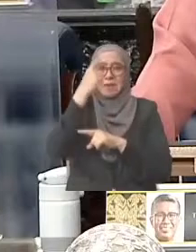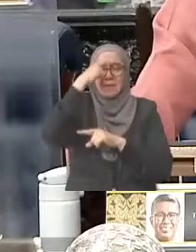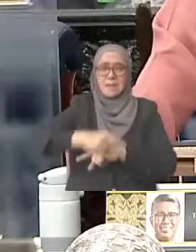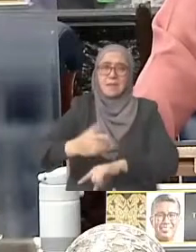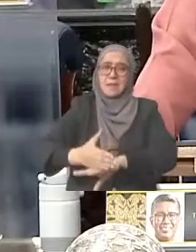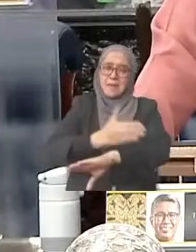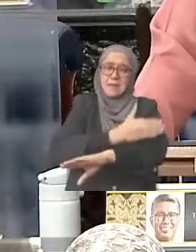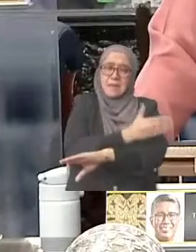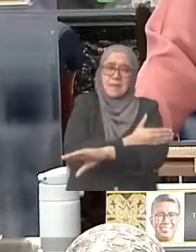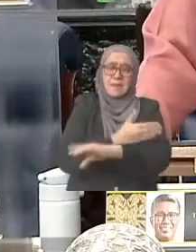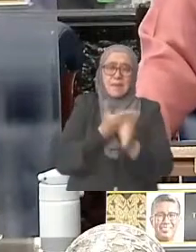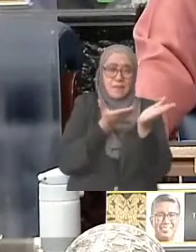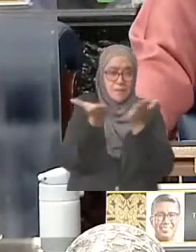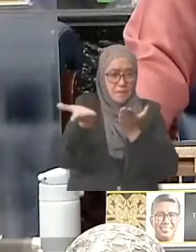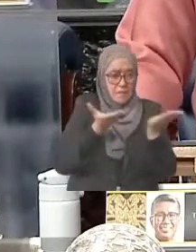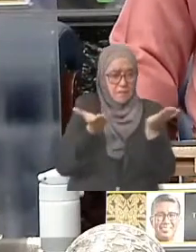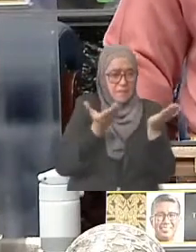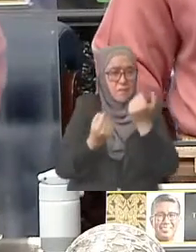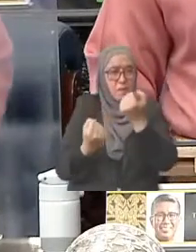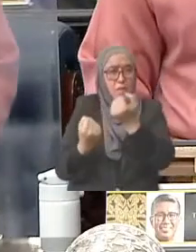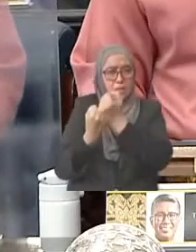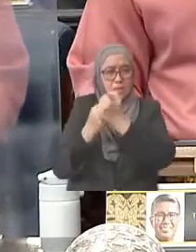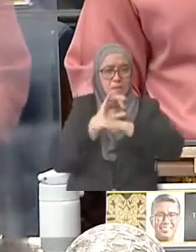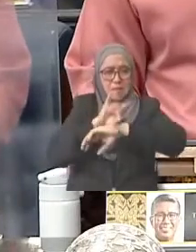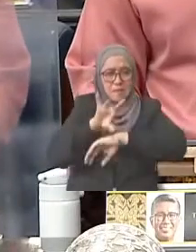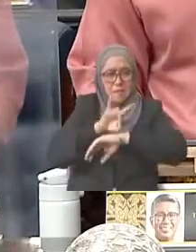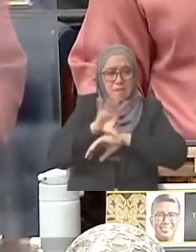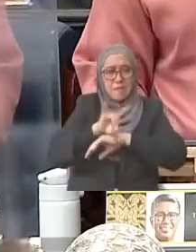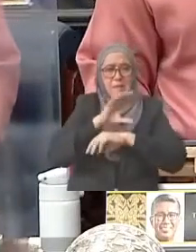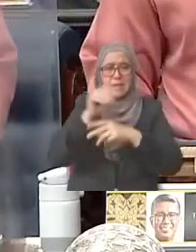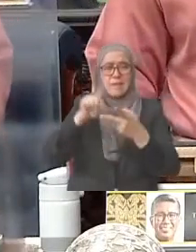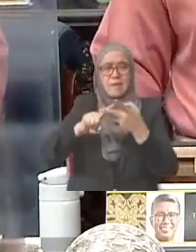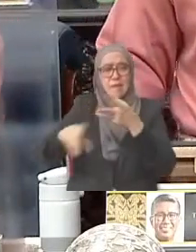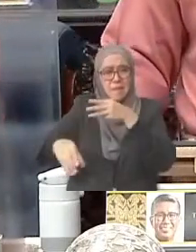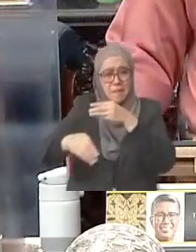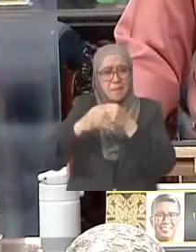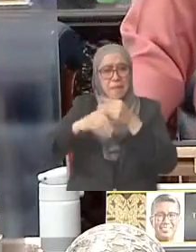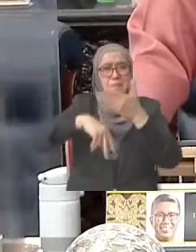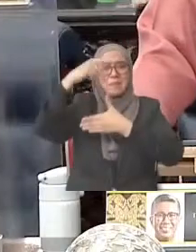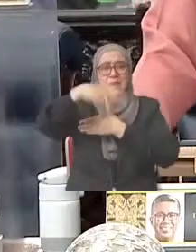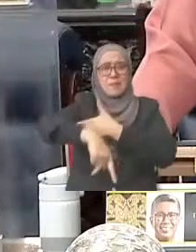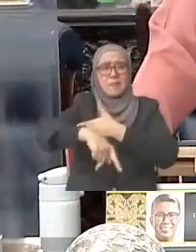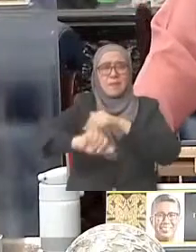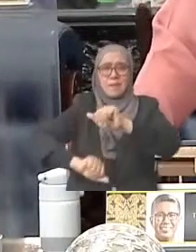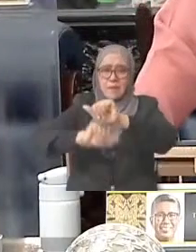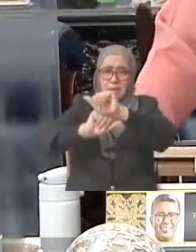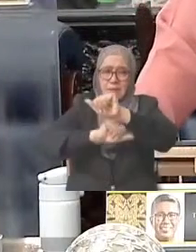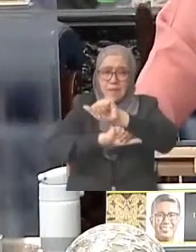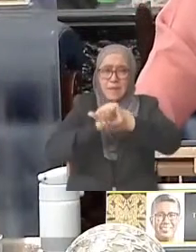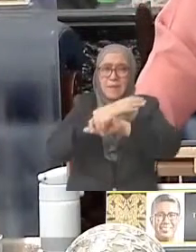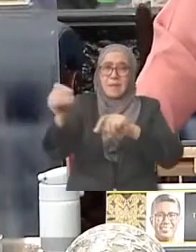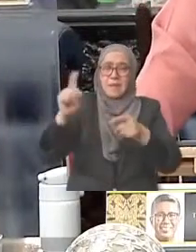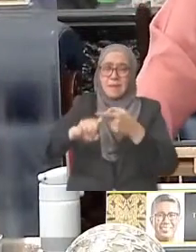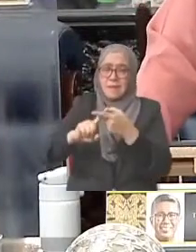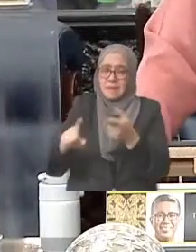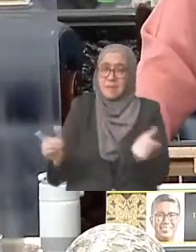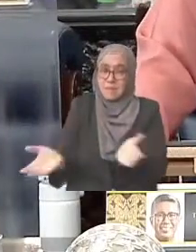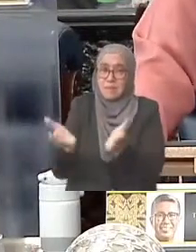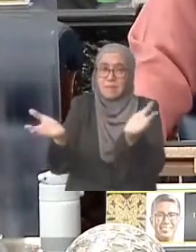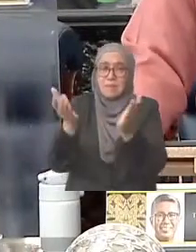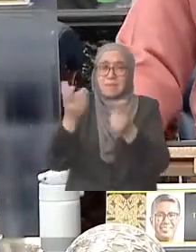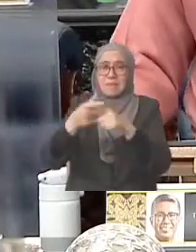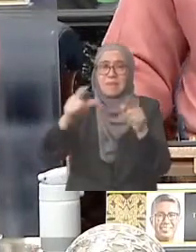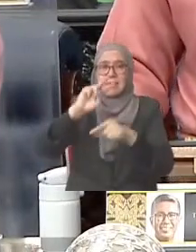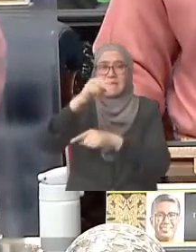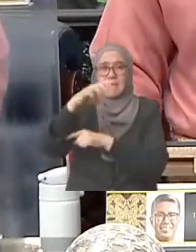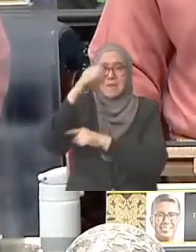konseling dan site Psychosocial menambah program advokasi serta memperkuat kepranan NJOP sebagai penggerak